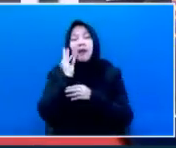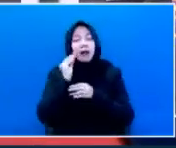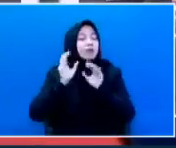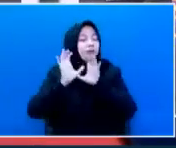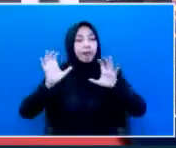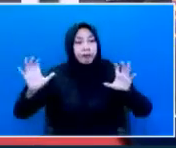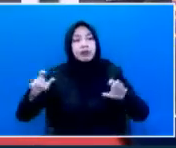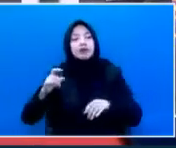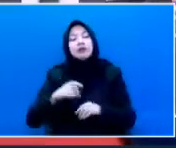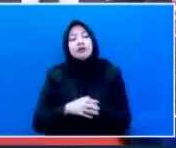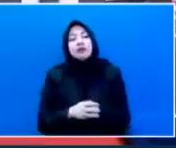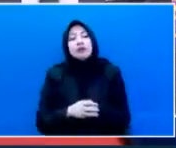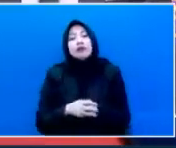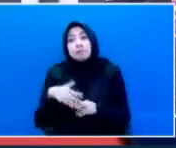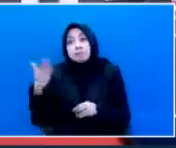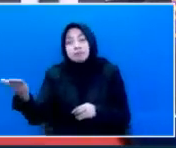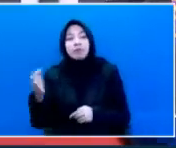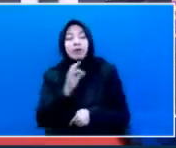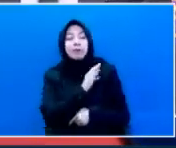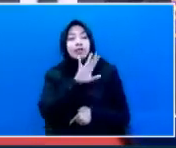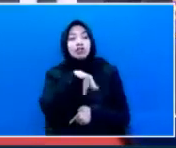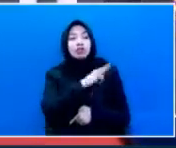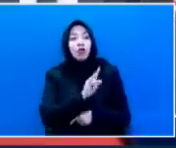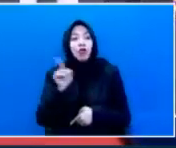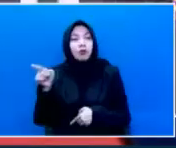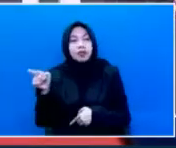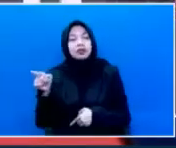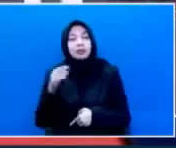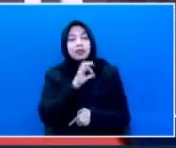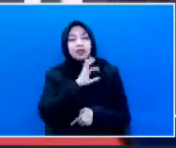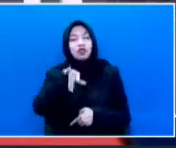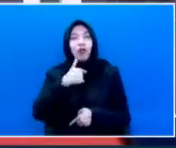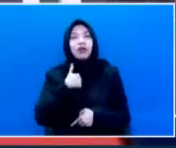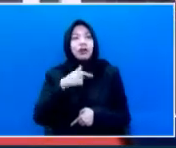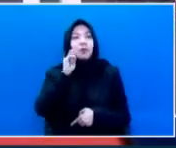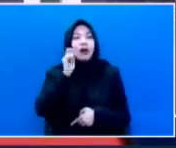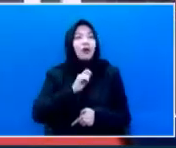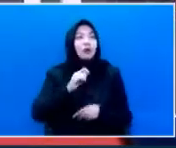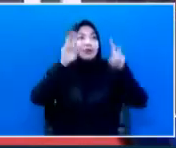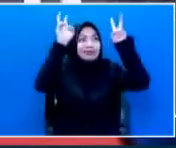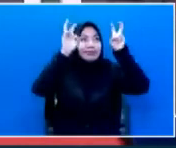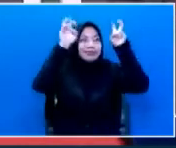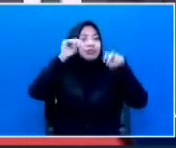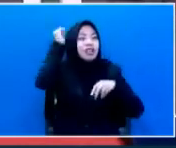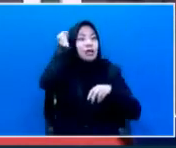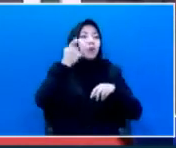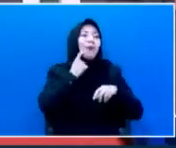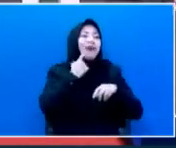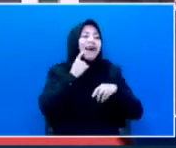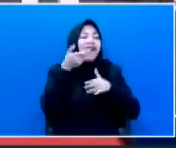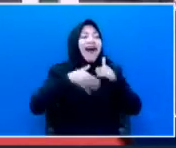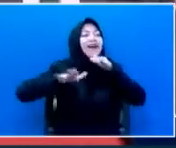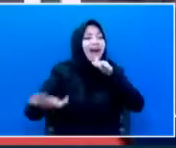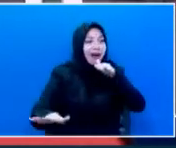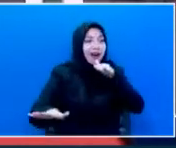ee kan Presiden Jokowi mengaku sebagai Putra atau anak Ibu Mega Jadi kalau misalnya